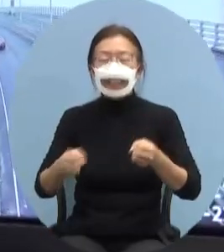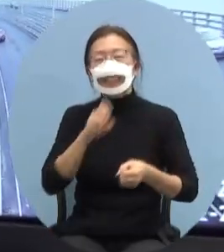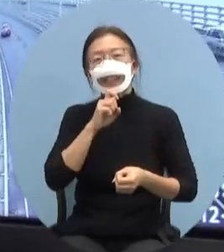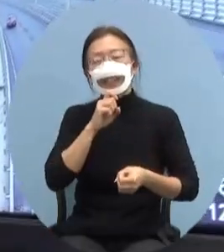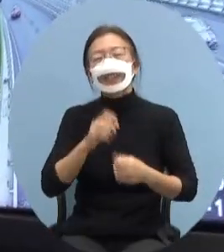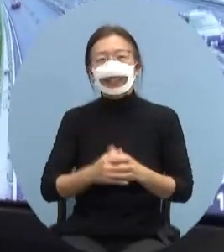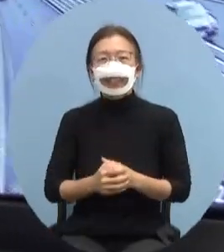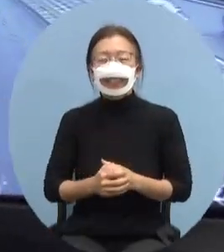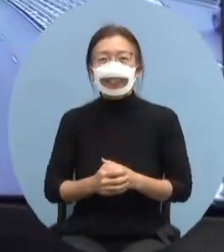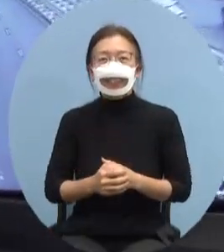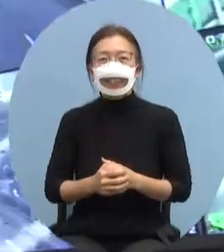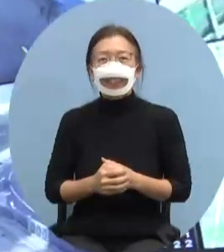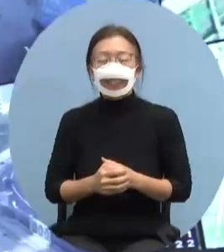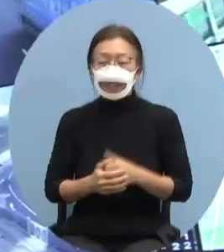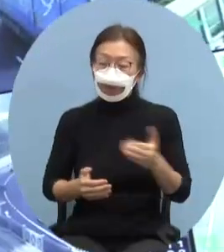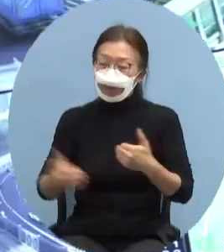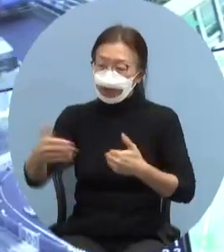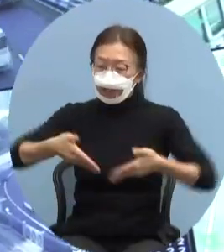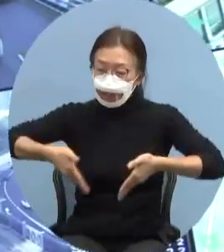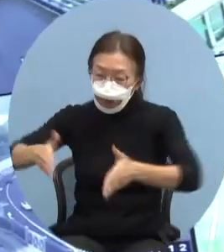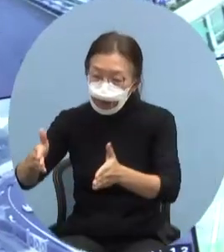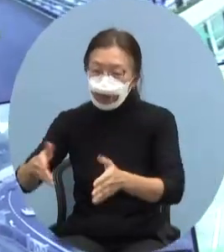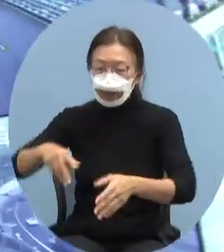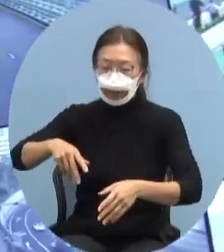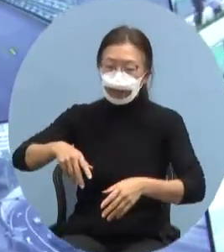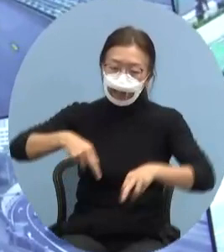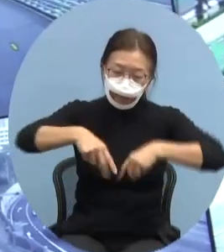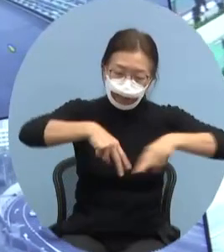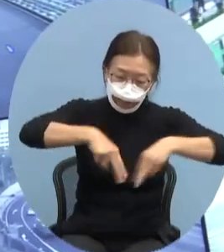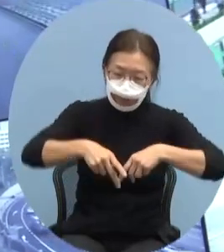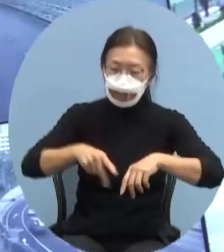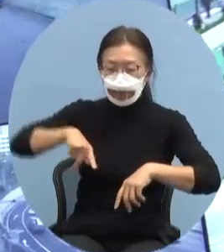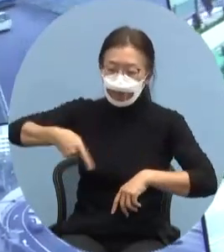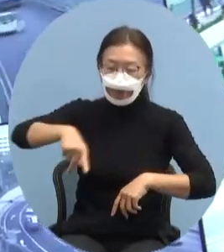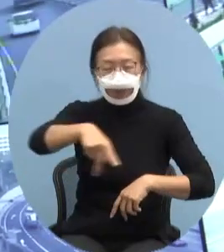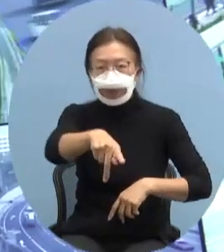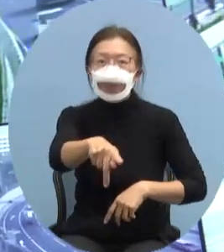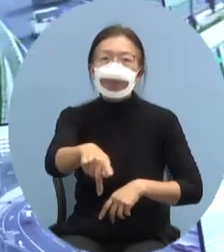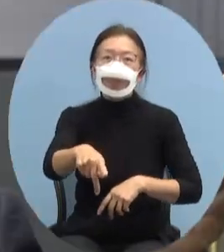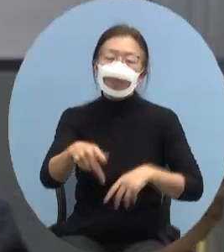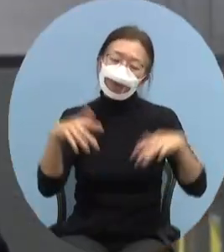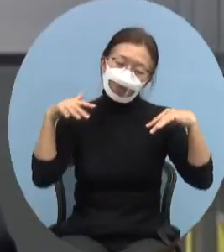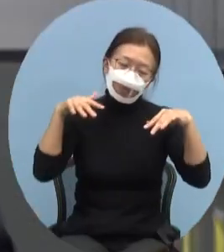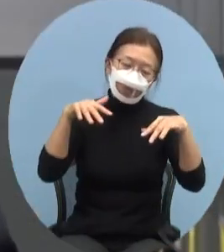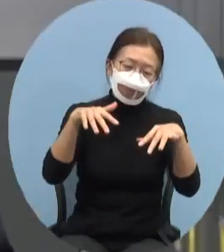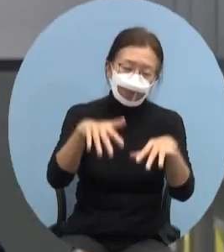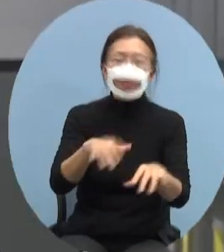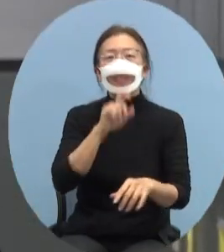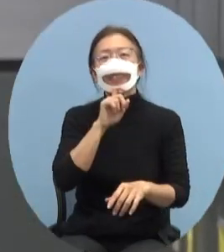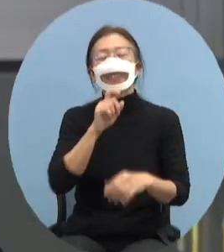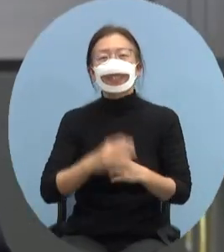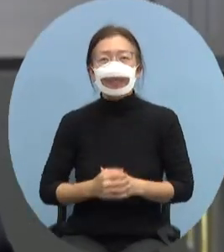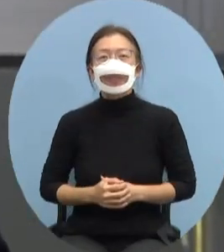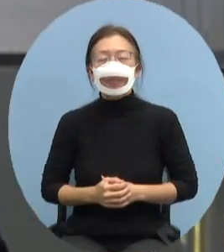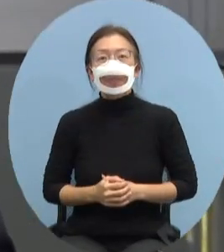路啦。咁喺跨灣連接路嘅行人徑啊，以及單車徑咧，都已經好多市民咧係已經